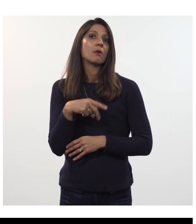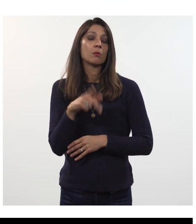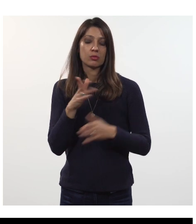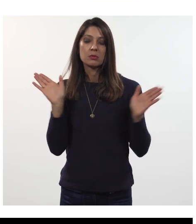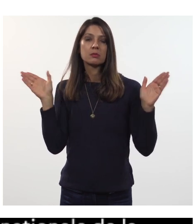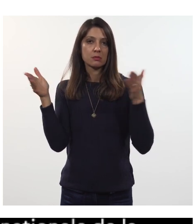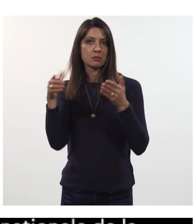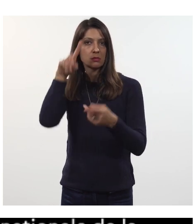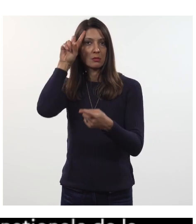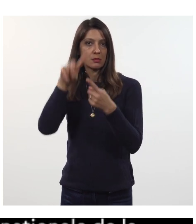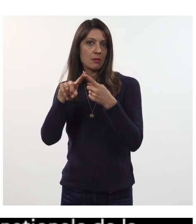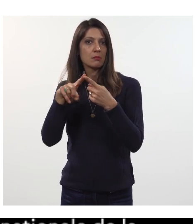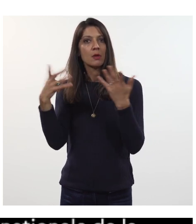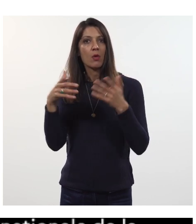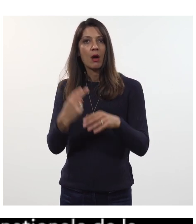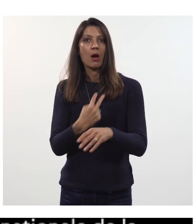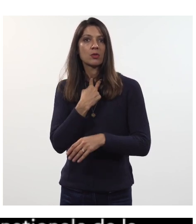handicap psychomoteur